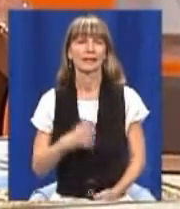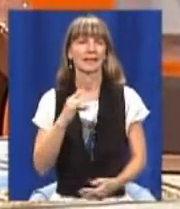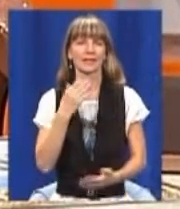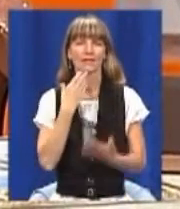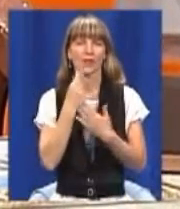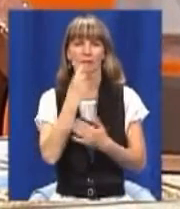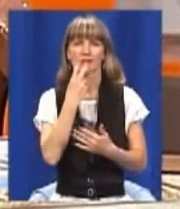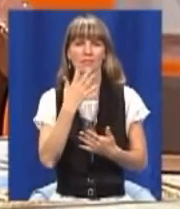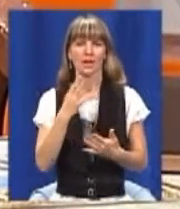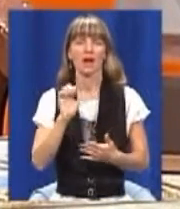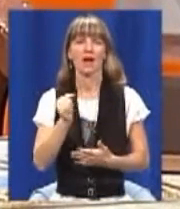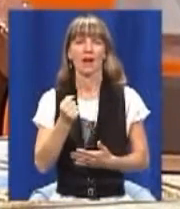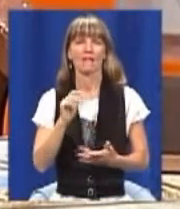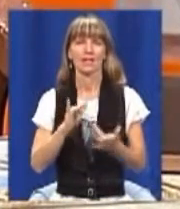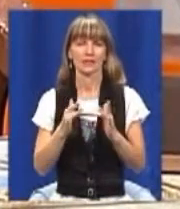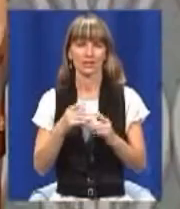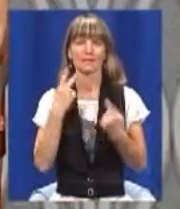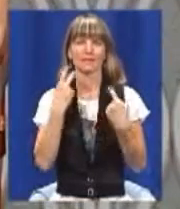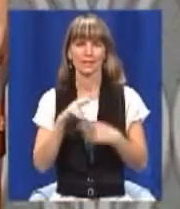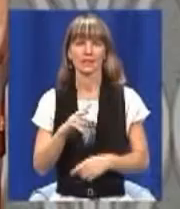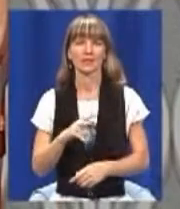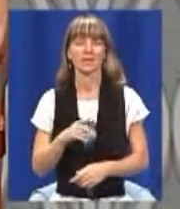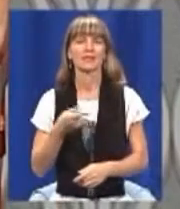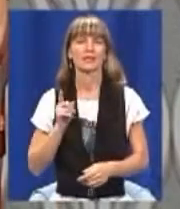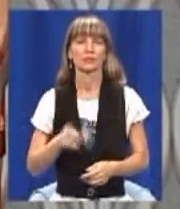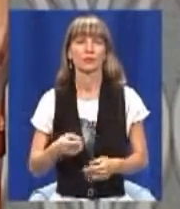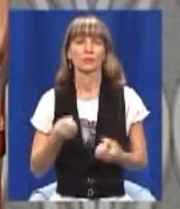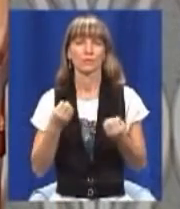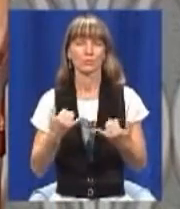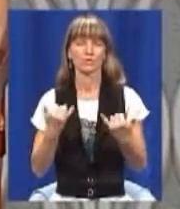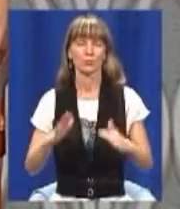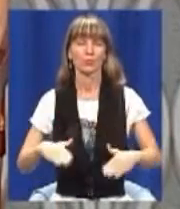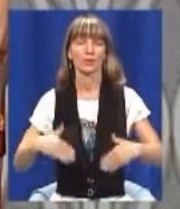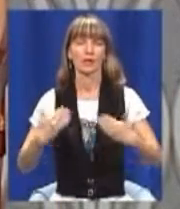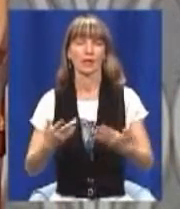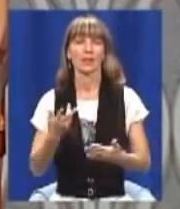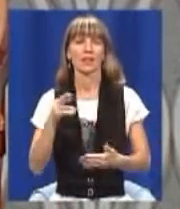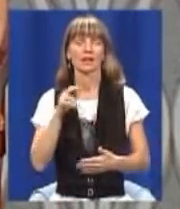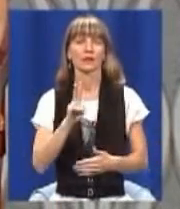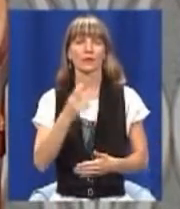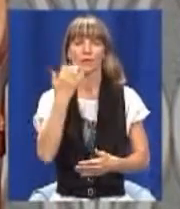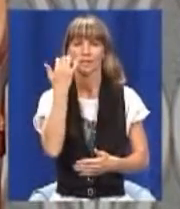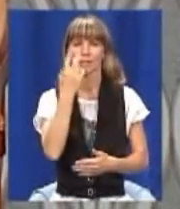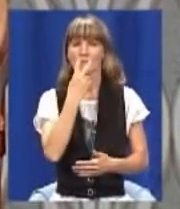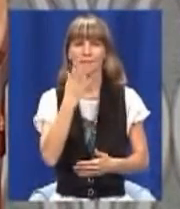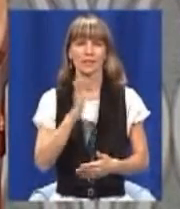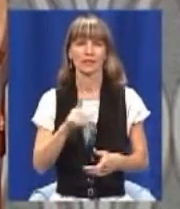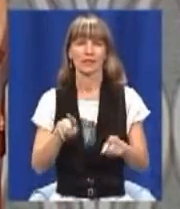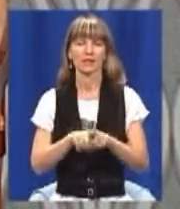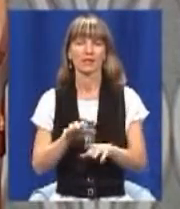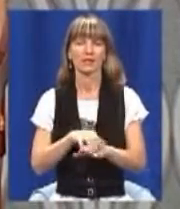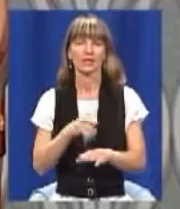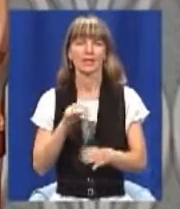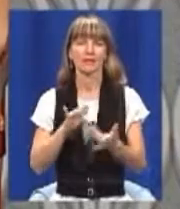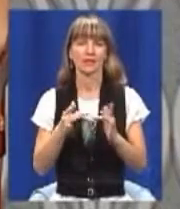ні, а в інтернеті бачила. Ага, ну от насправді просто зараз пропонуємо для тих, хто не бачив цю кицьку взагалі ні в інтернеті, ні